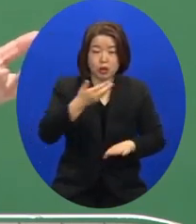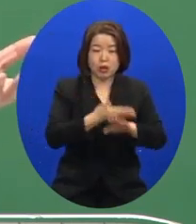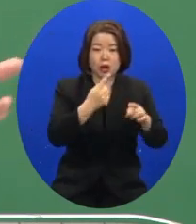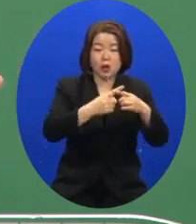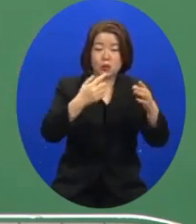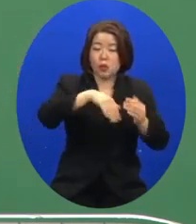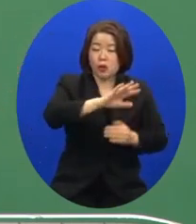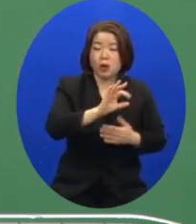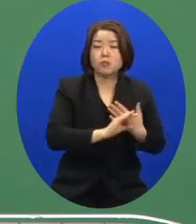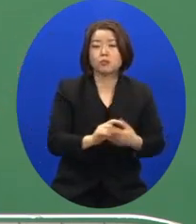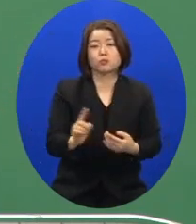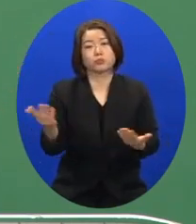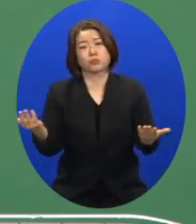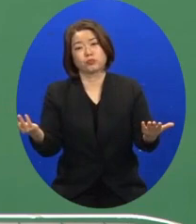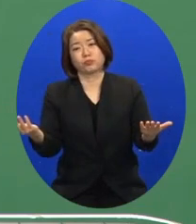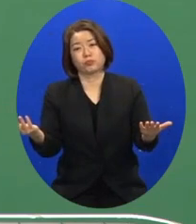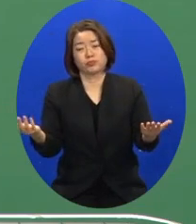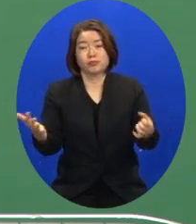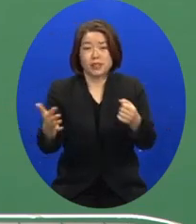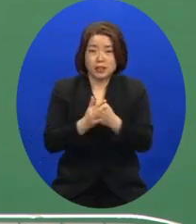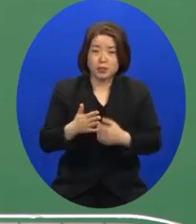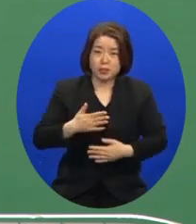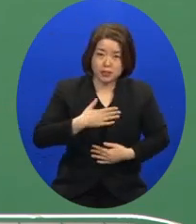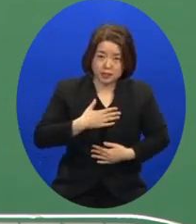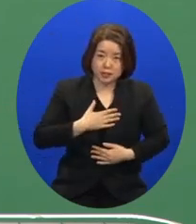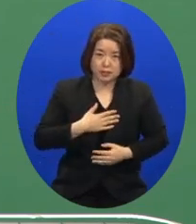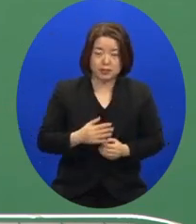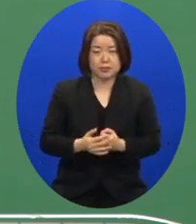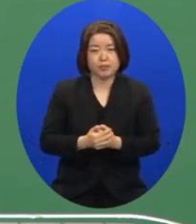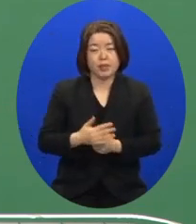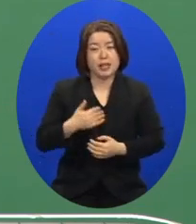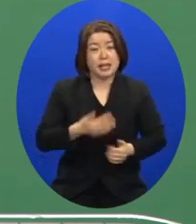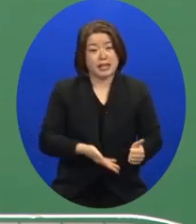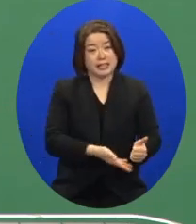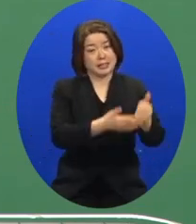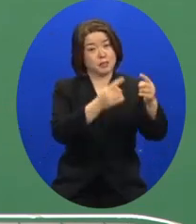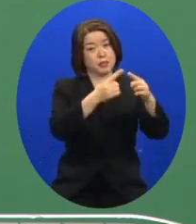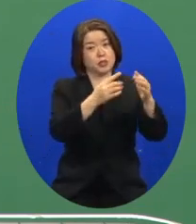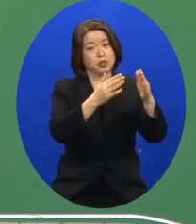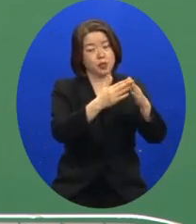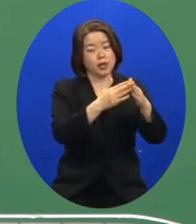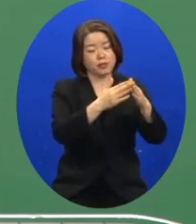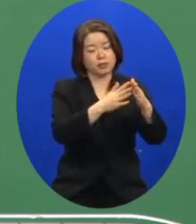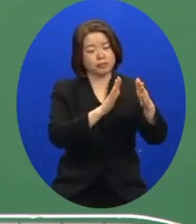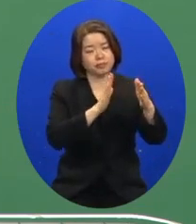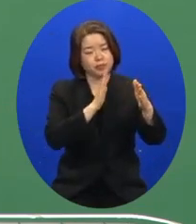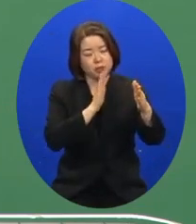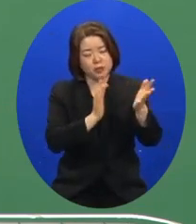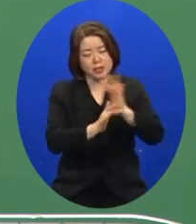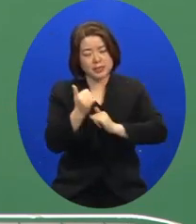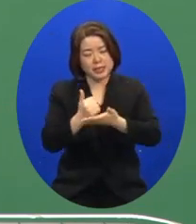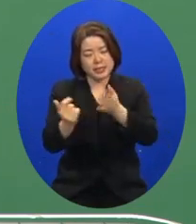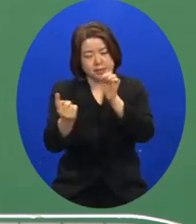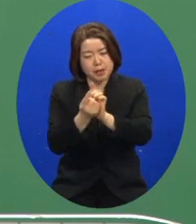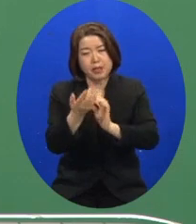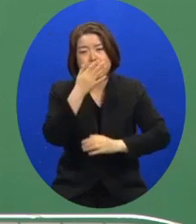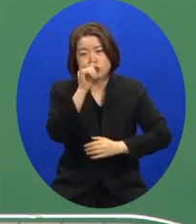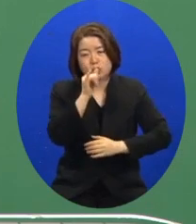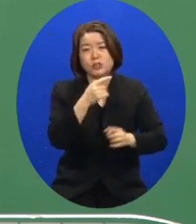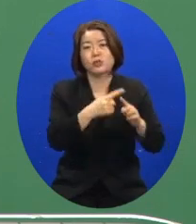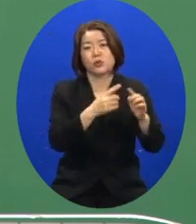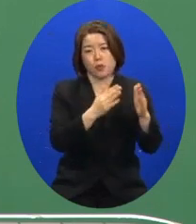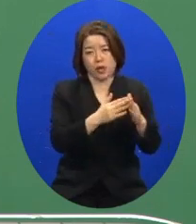어떡해요? 그러니 저는 제가 섬기는 교회를 정말 예수님을 만날 수 있는 그런